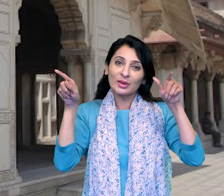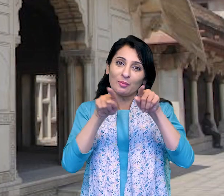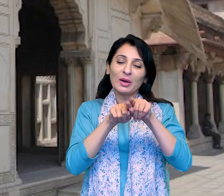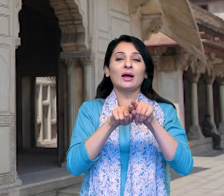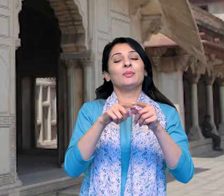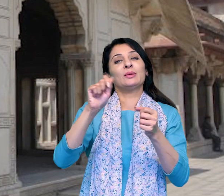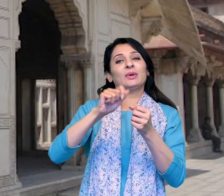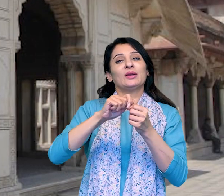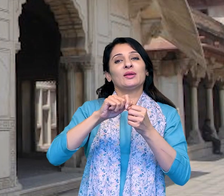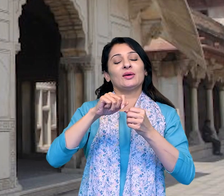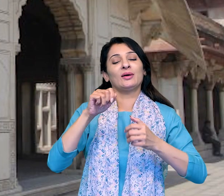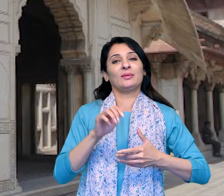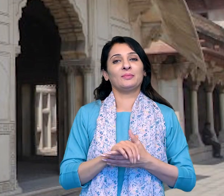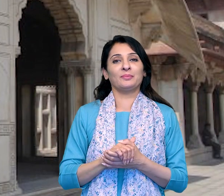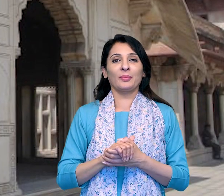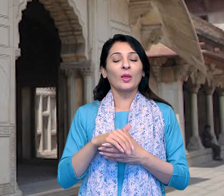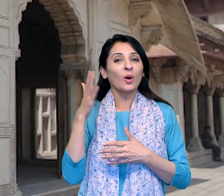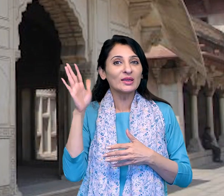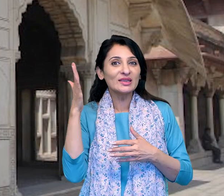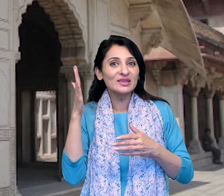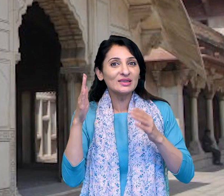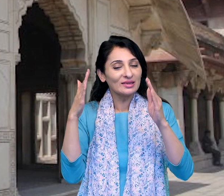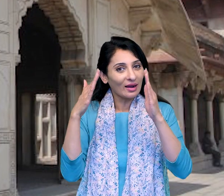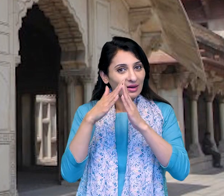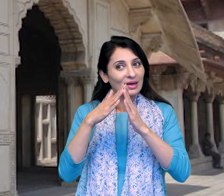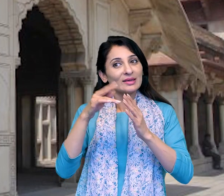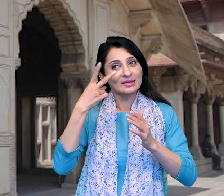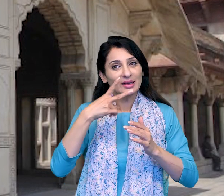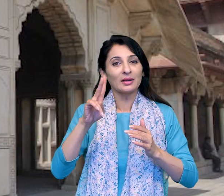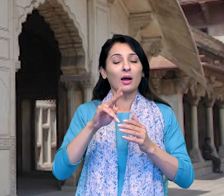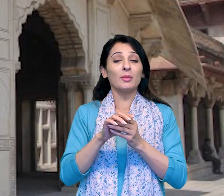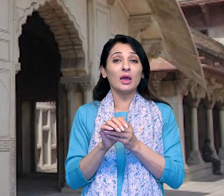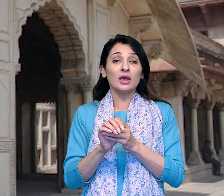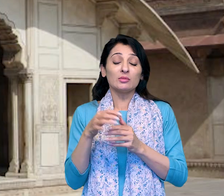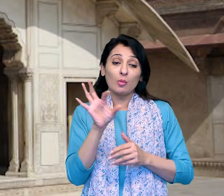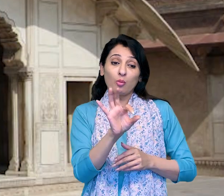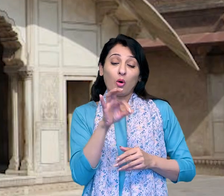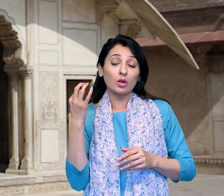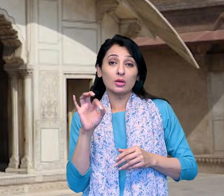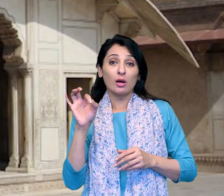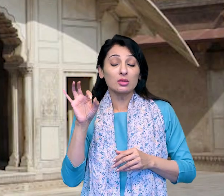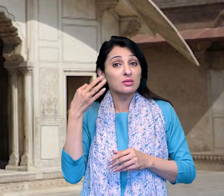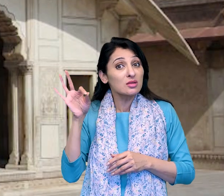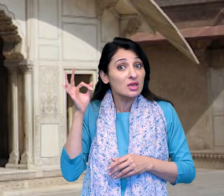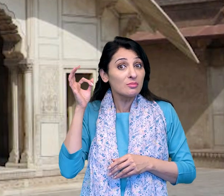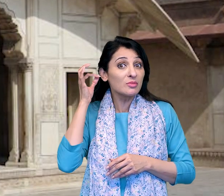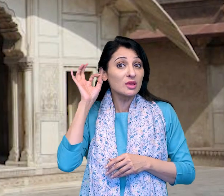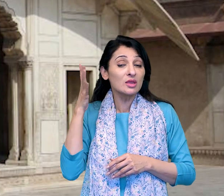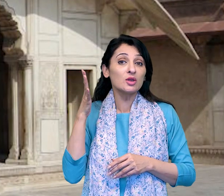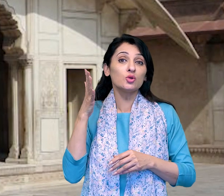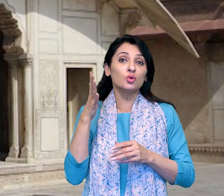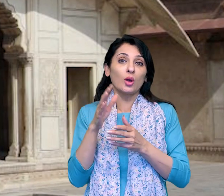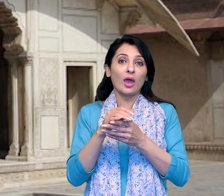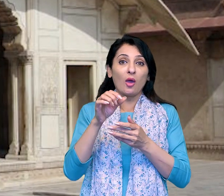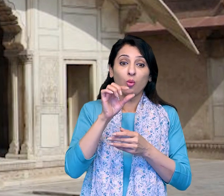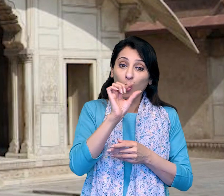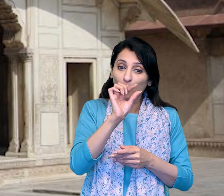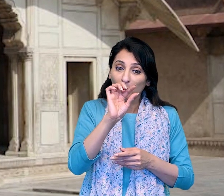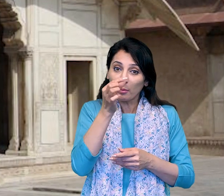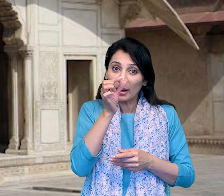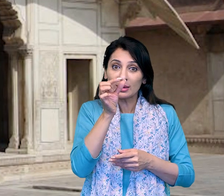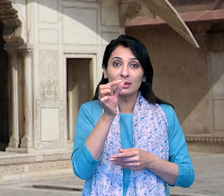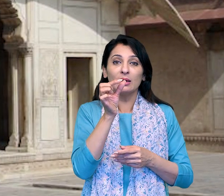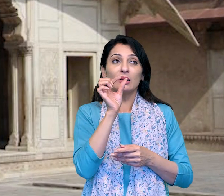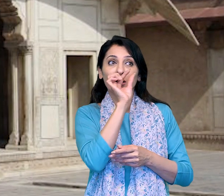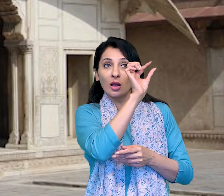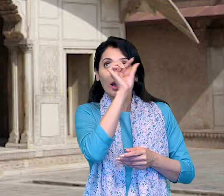इसी वजह से शिक्षा घर है बेसिकली इसके अंदर वह प्रेशियस स्टोन लगे इसके अंदर वो नवाज़ रात लगे जिससे इसकी जो